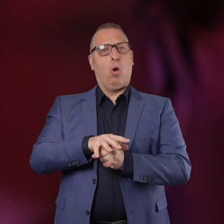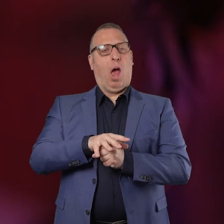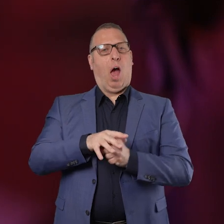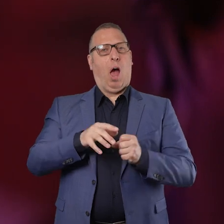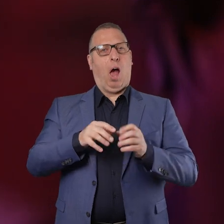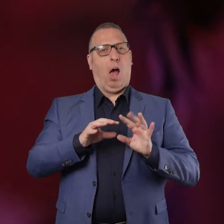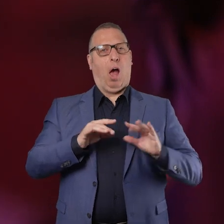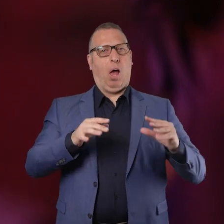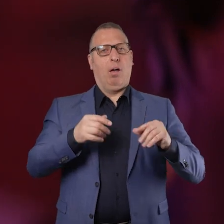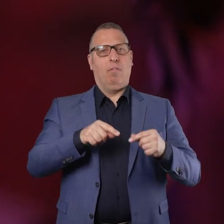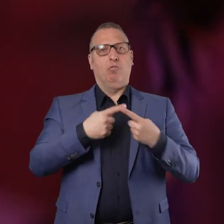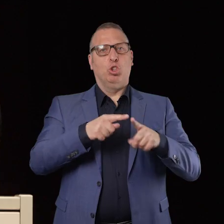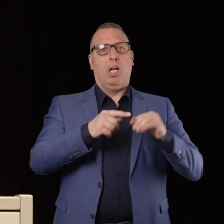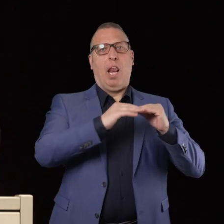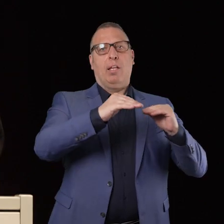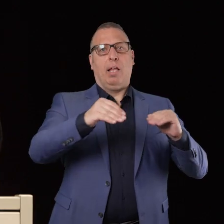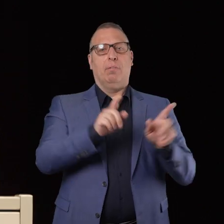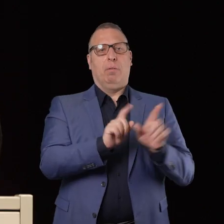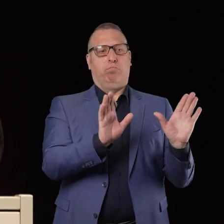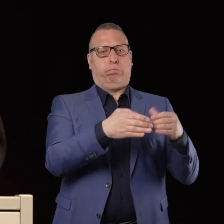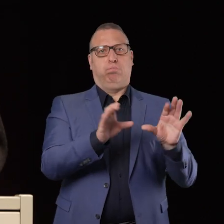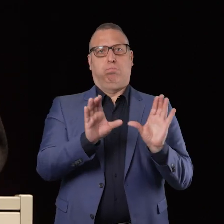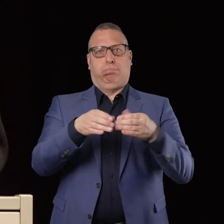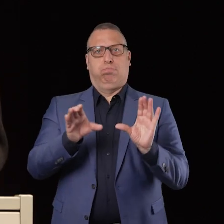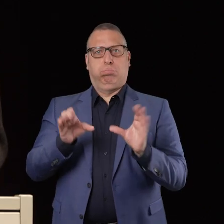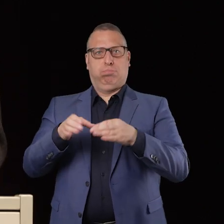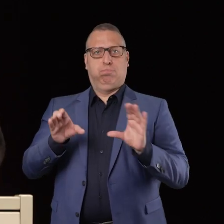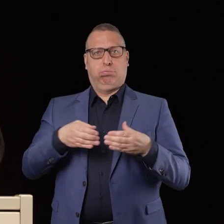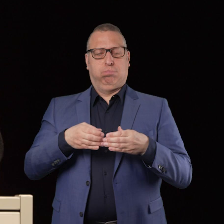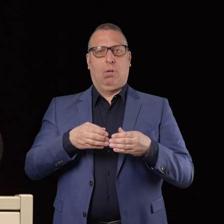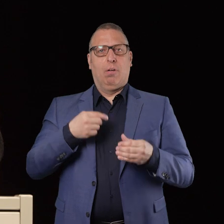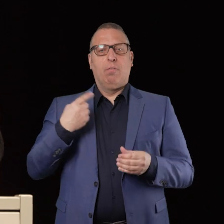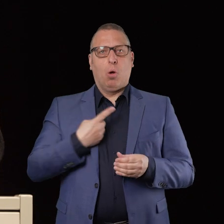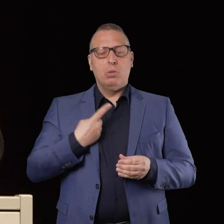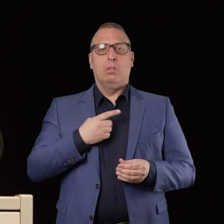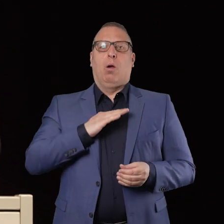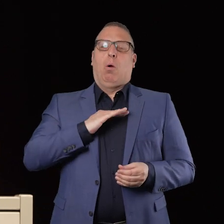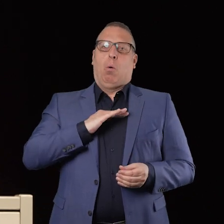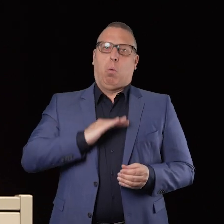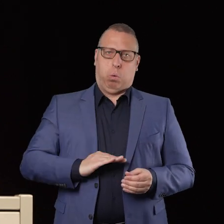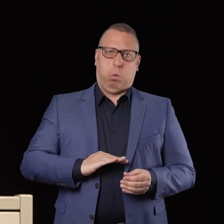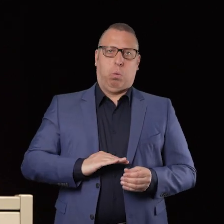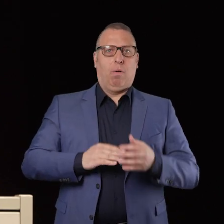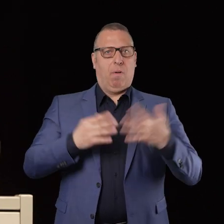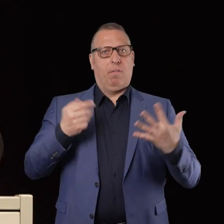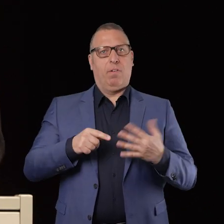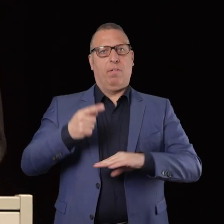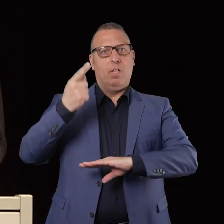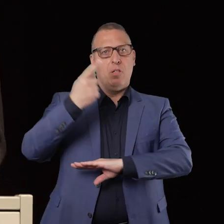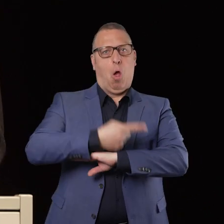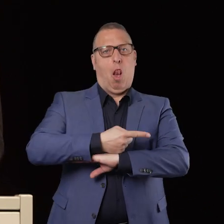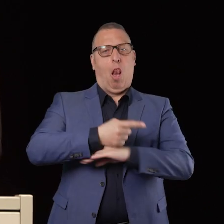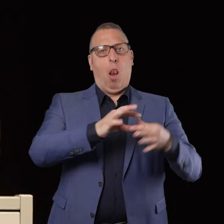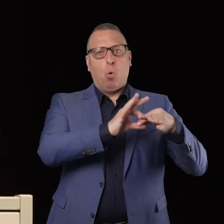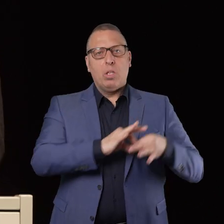Corona-bedingt die Länder eingekapselt haben. Es war für uns eine große Erleichterung, dass